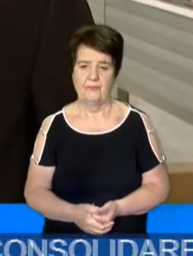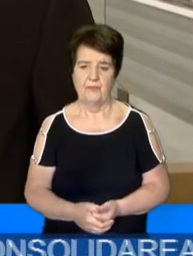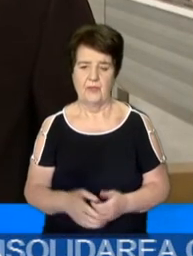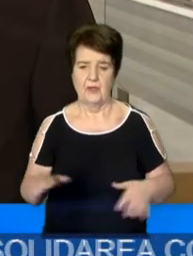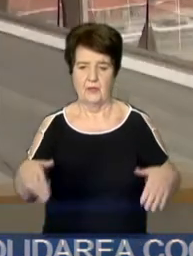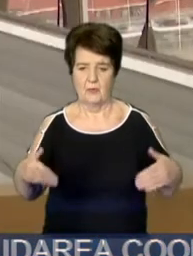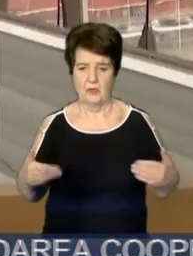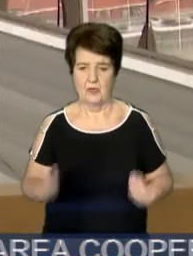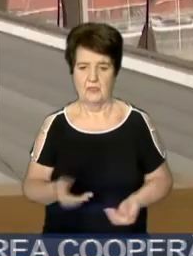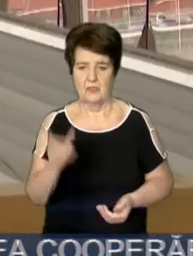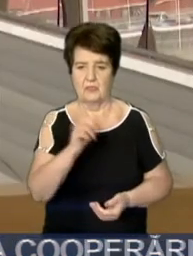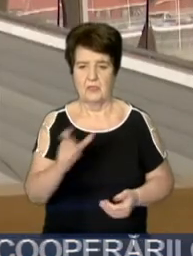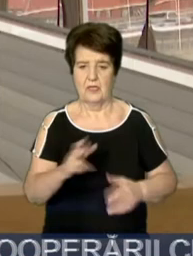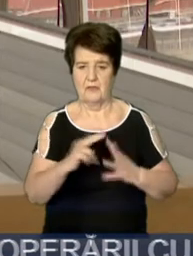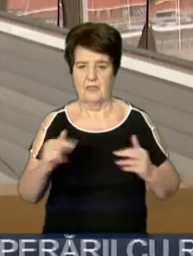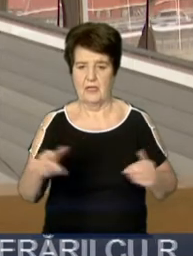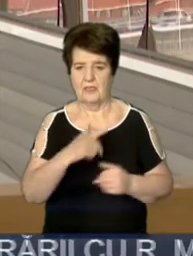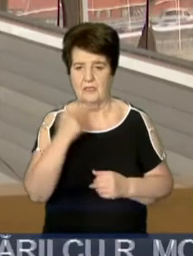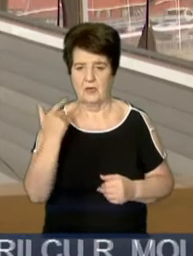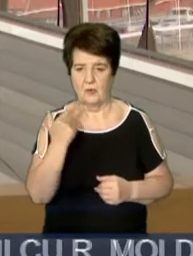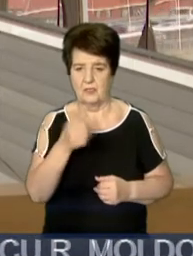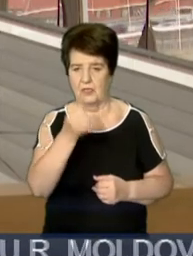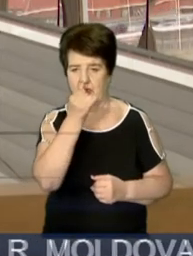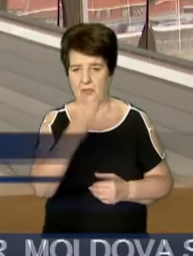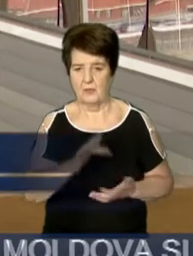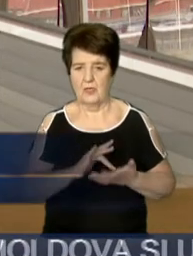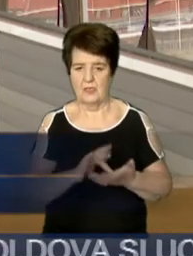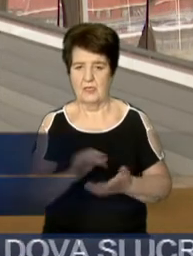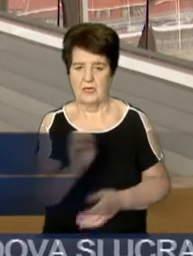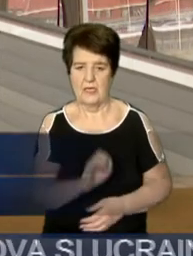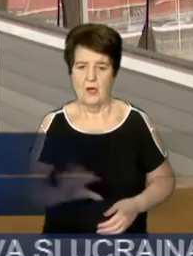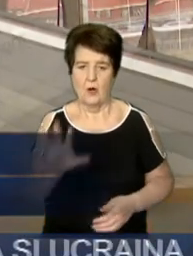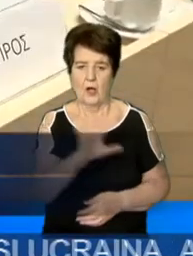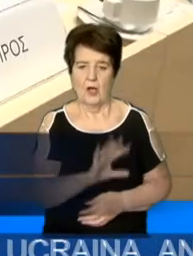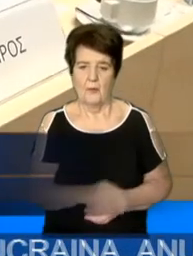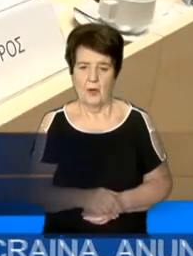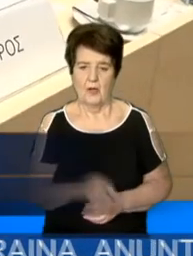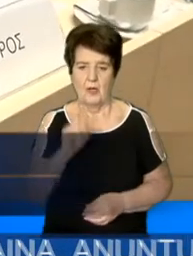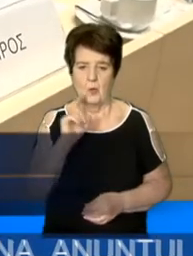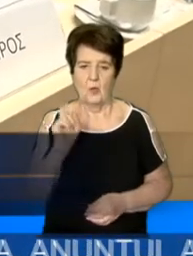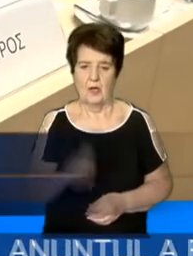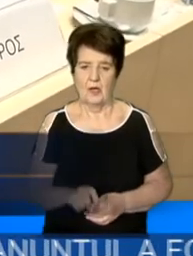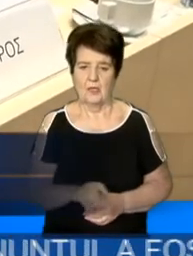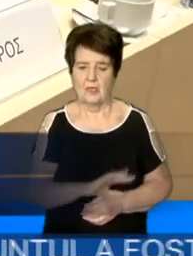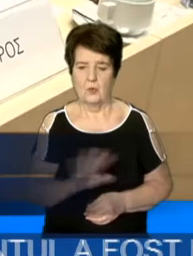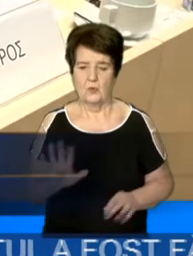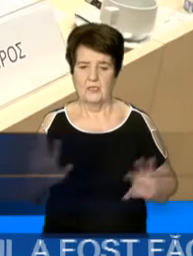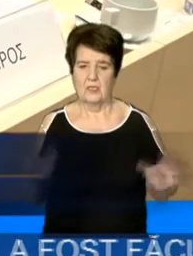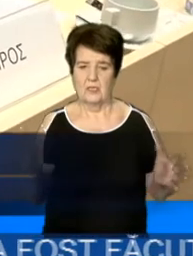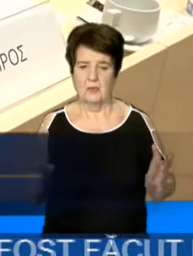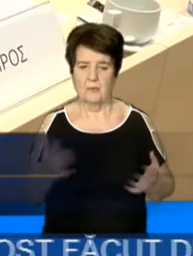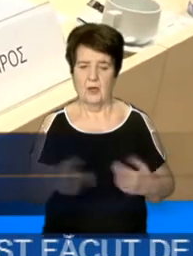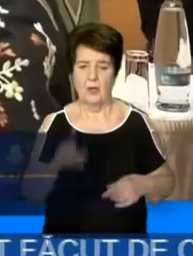Bun găsit! Cetățenii Federației Ruse nu vor mai putea călători în Europa, prefăcându-se că în Ucraina nu se întâmplă nimic.